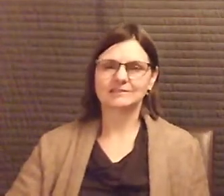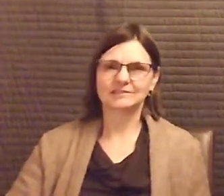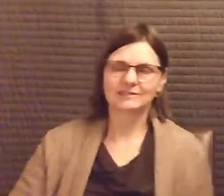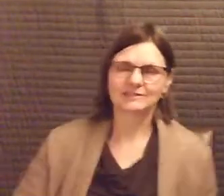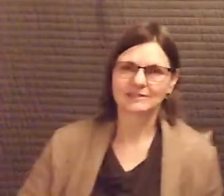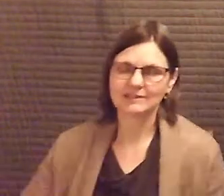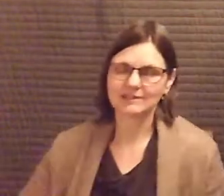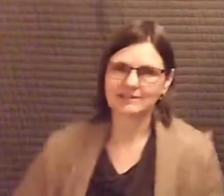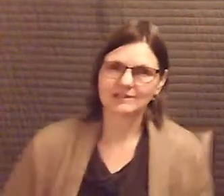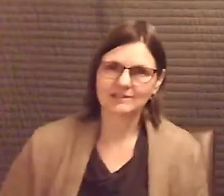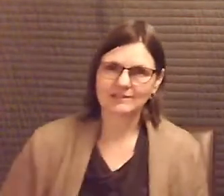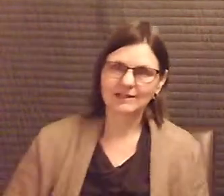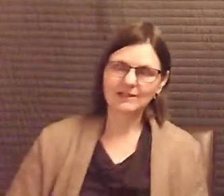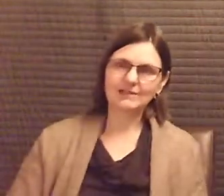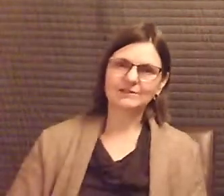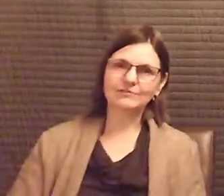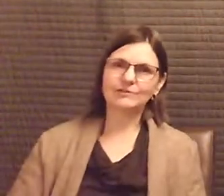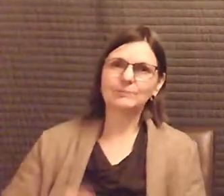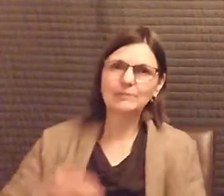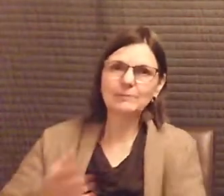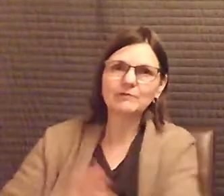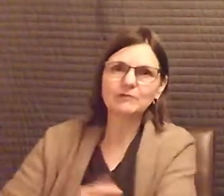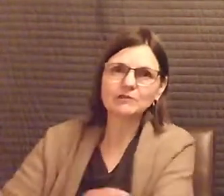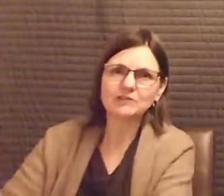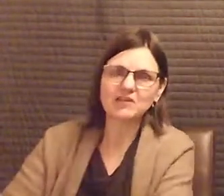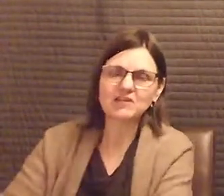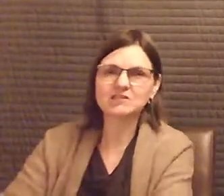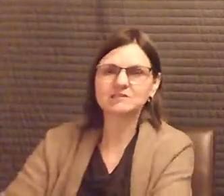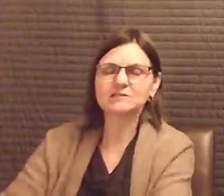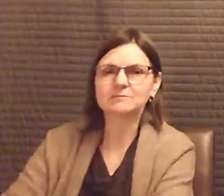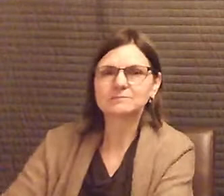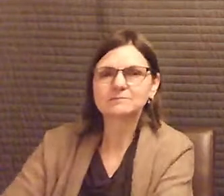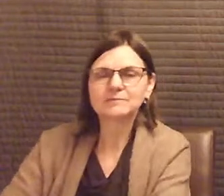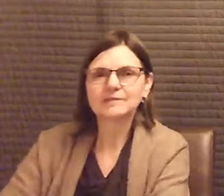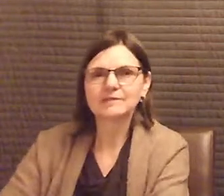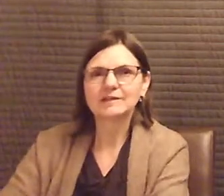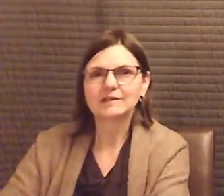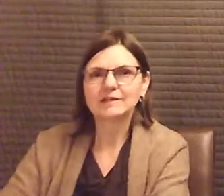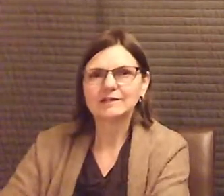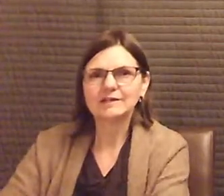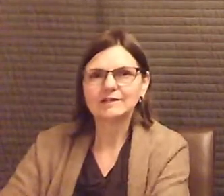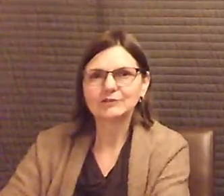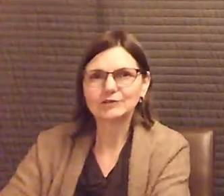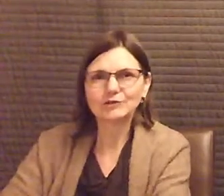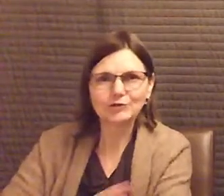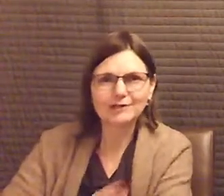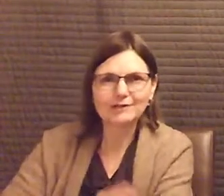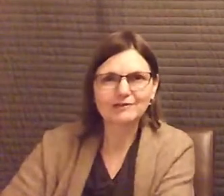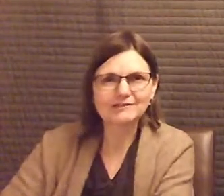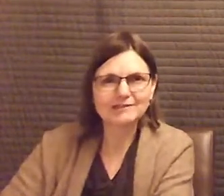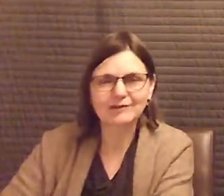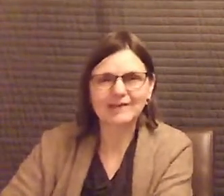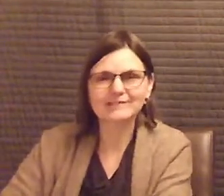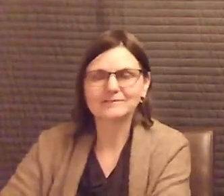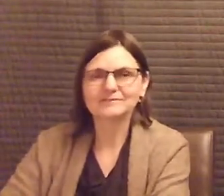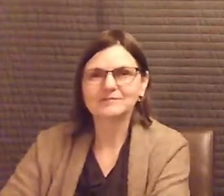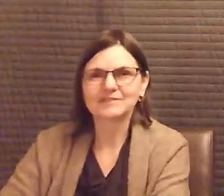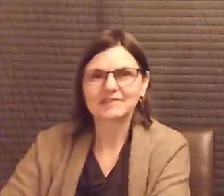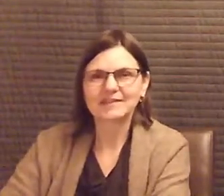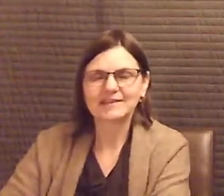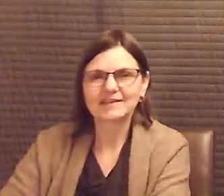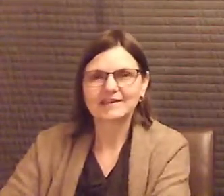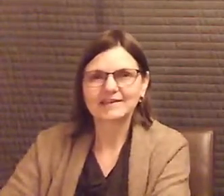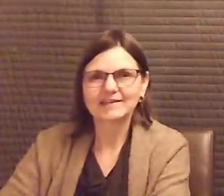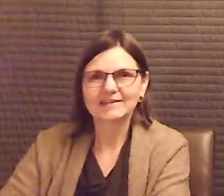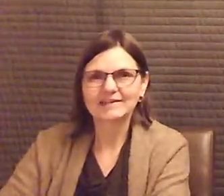mooiste meisje geleden voor de piepelen vorige en you can not for get worse jullie kunnen dat feest niet vergeet ik was jong en